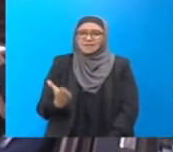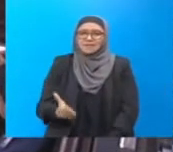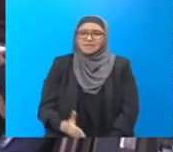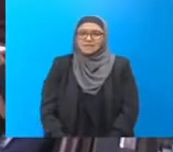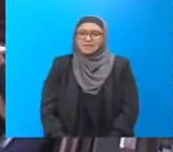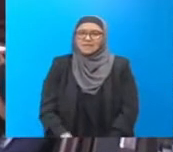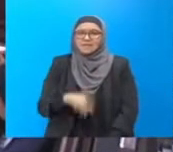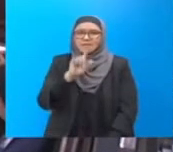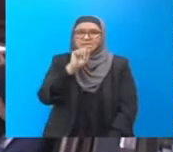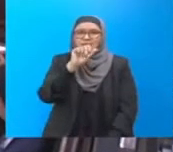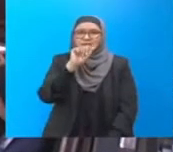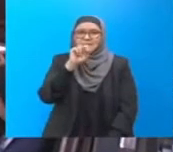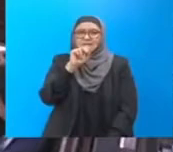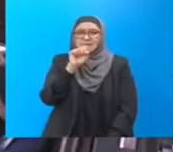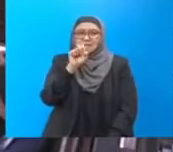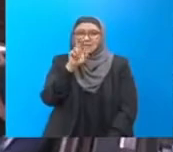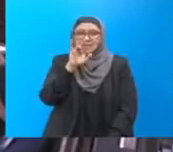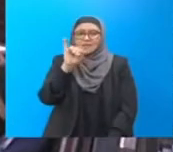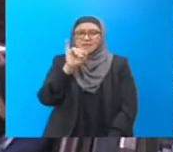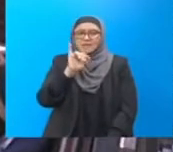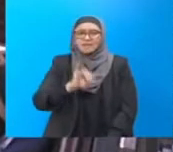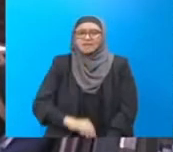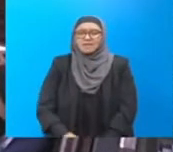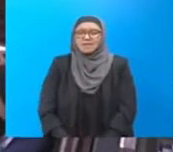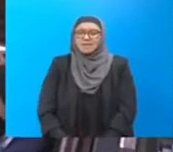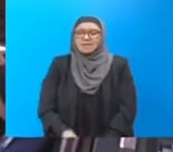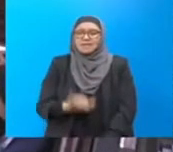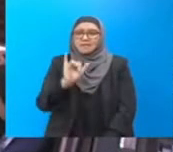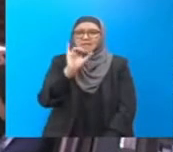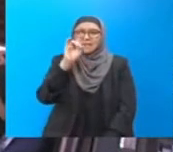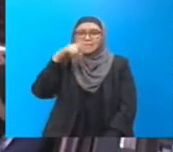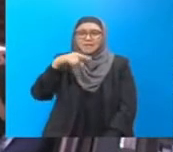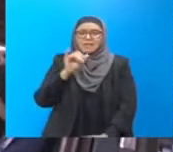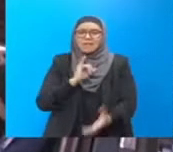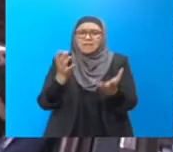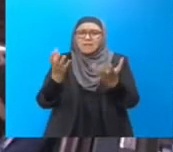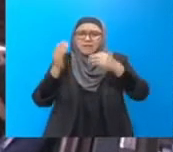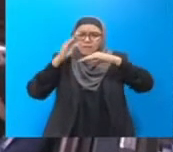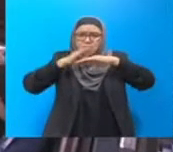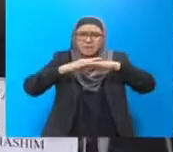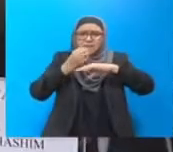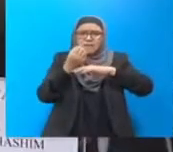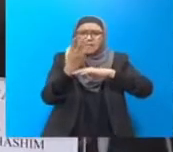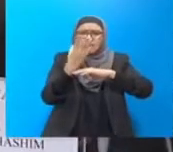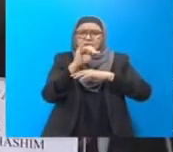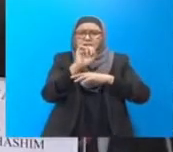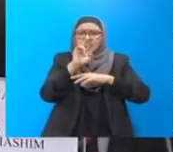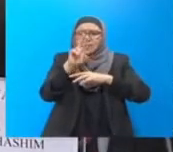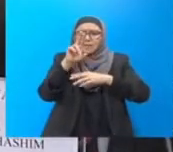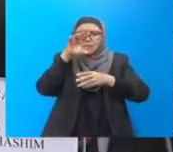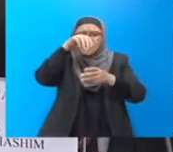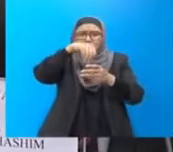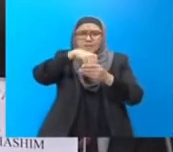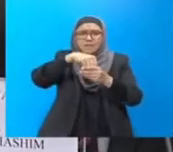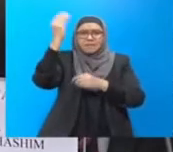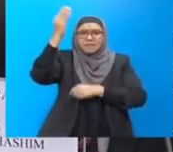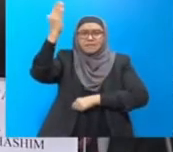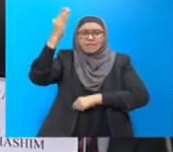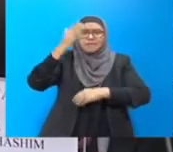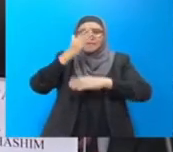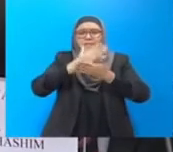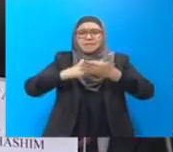hutan Spike Saya ingin menyentuh beberapa isu di dalam perbahasan diperingkat